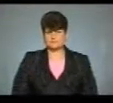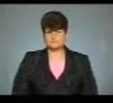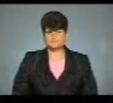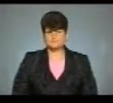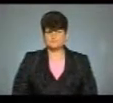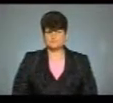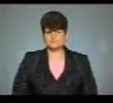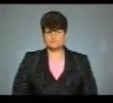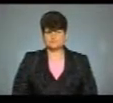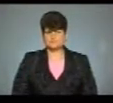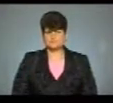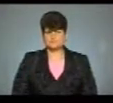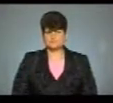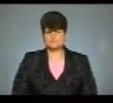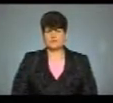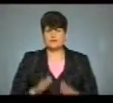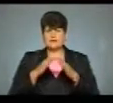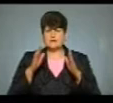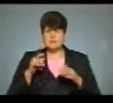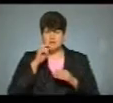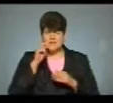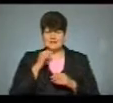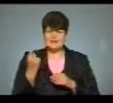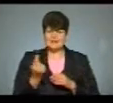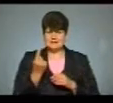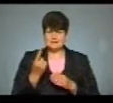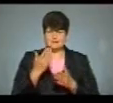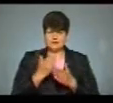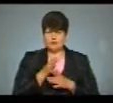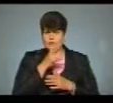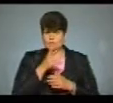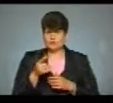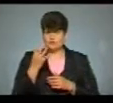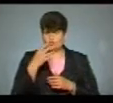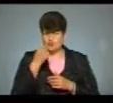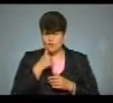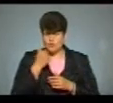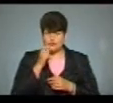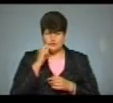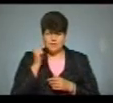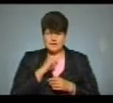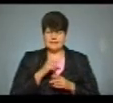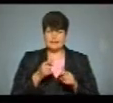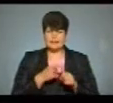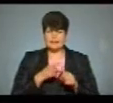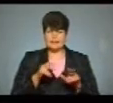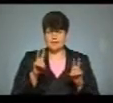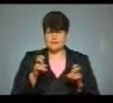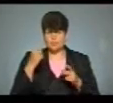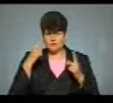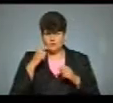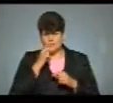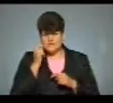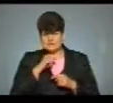новини. Табір «Україна єдина» діє впродовж 4 років поспіль в Україні. Назву табору придумала